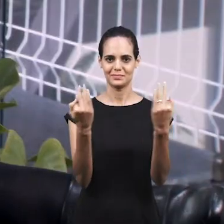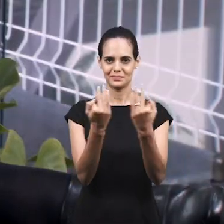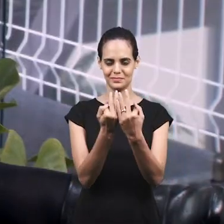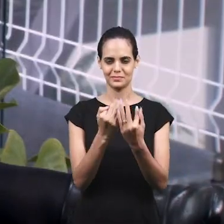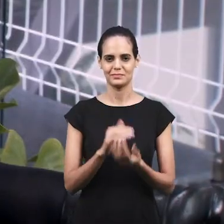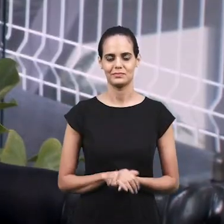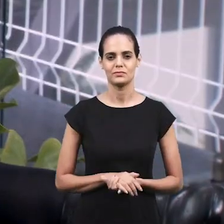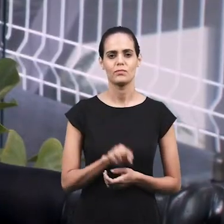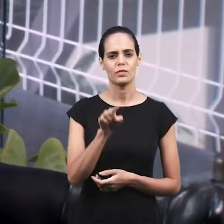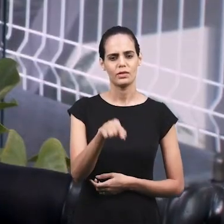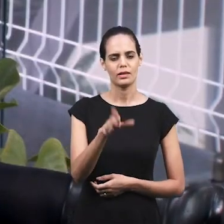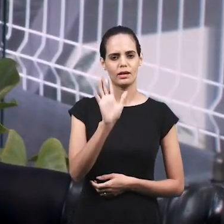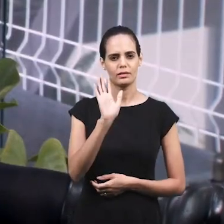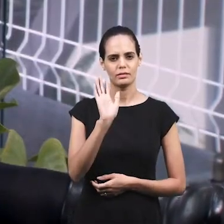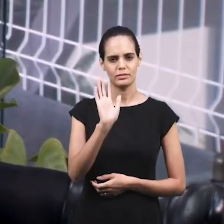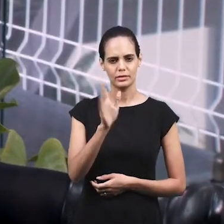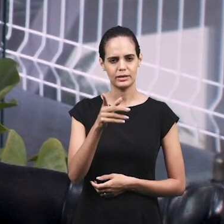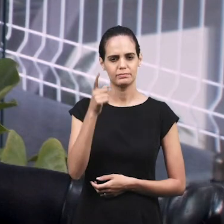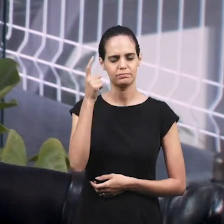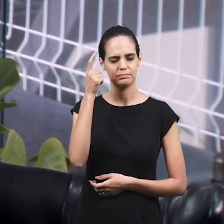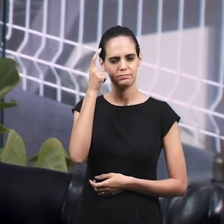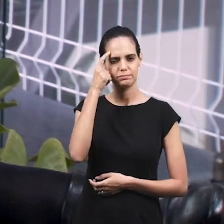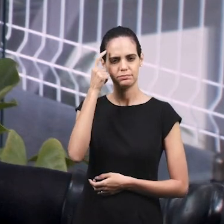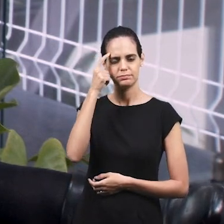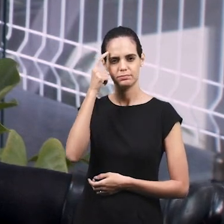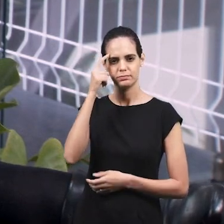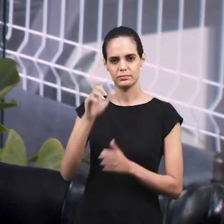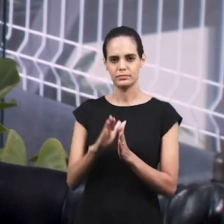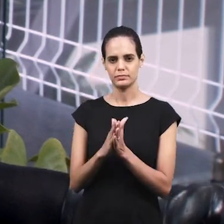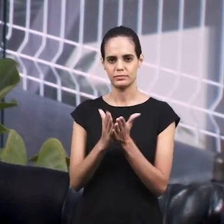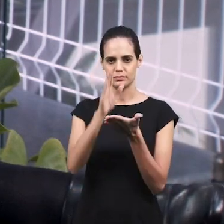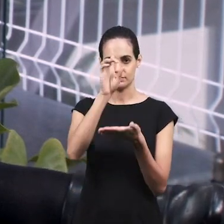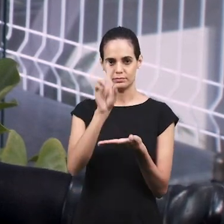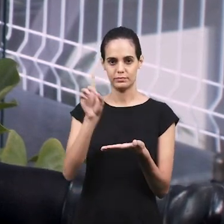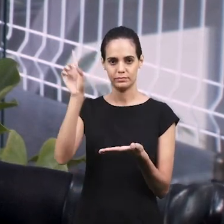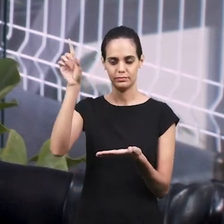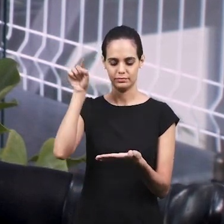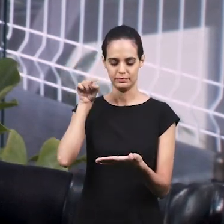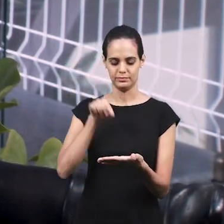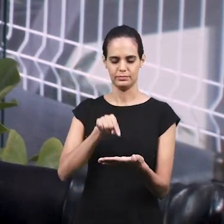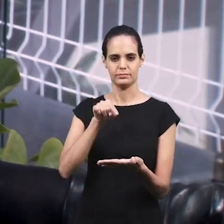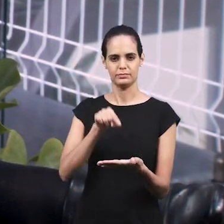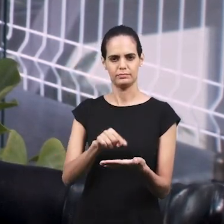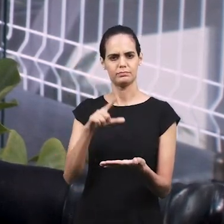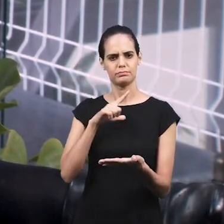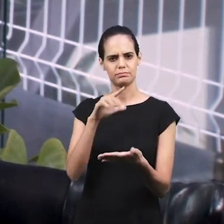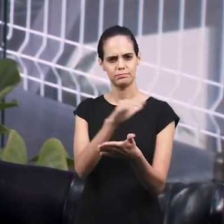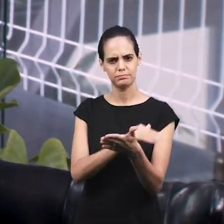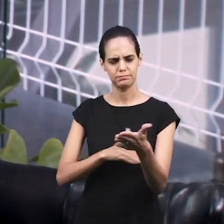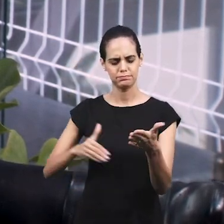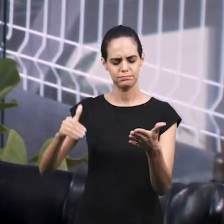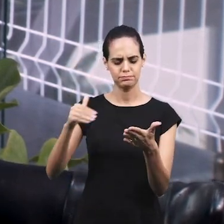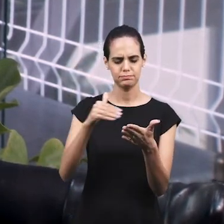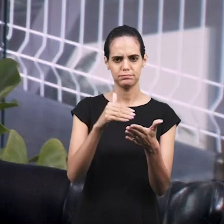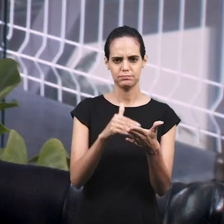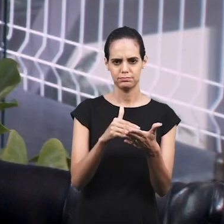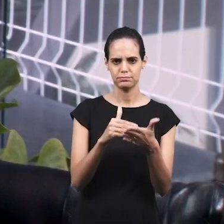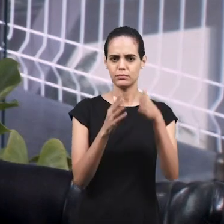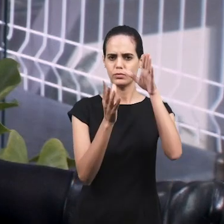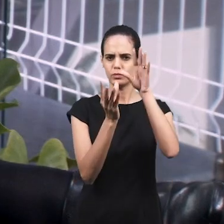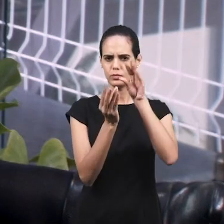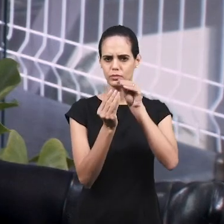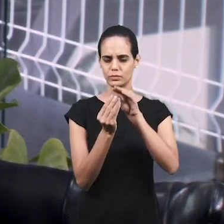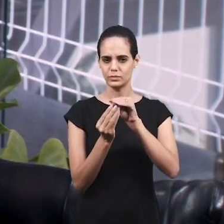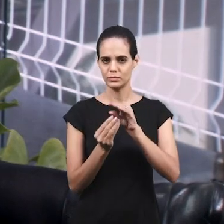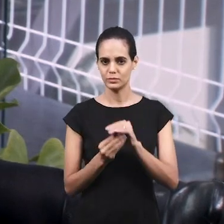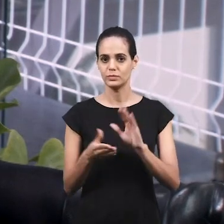famille. Vous avez déjà pensé que la Bible, qui est la parole de Dieu, apporte en tout son